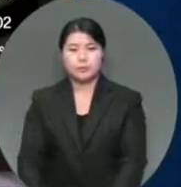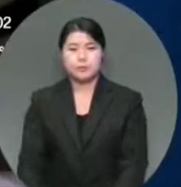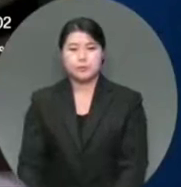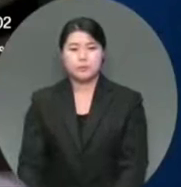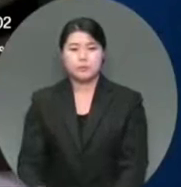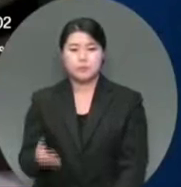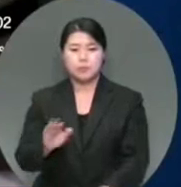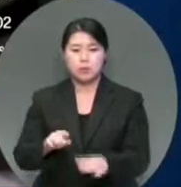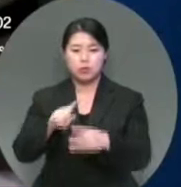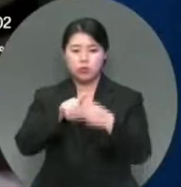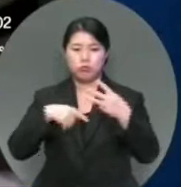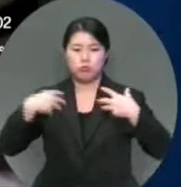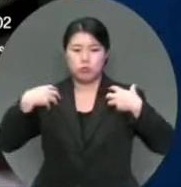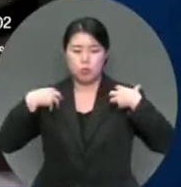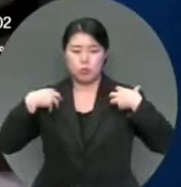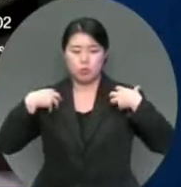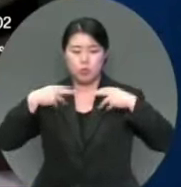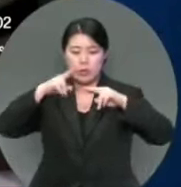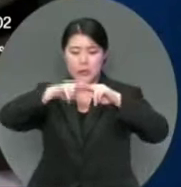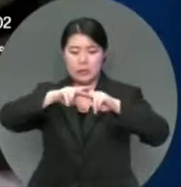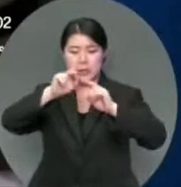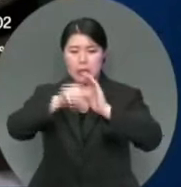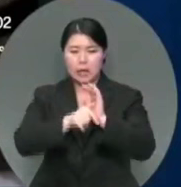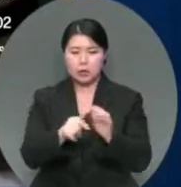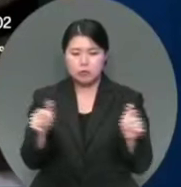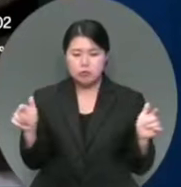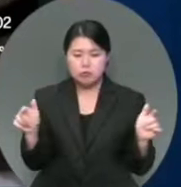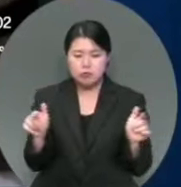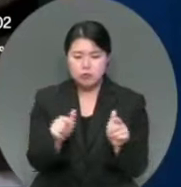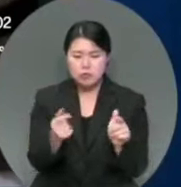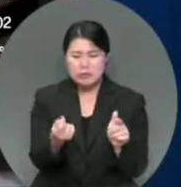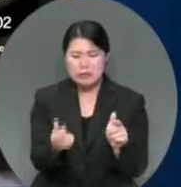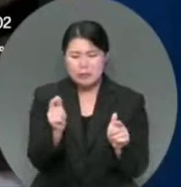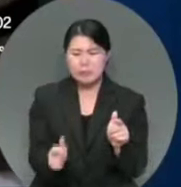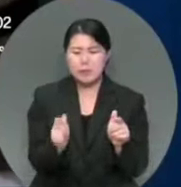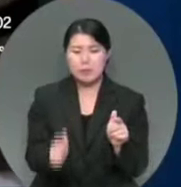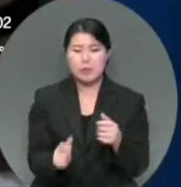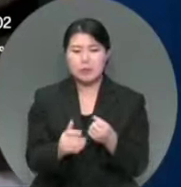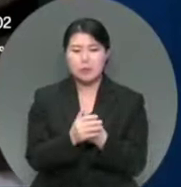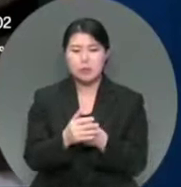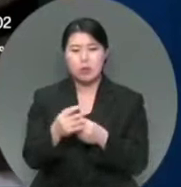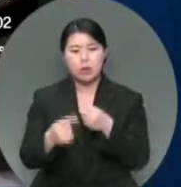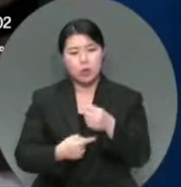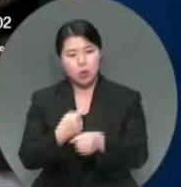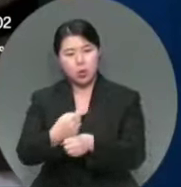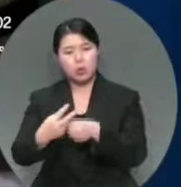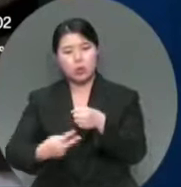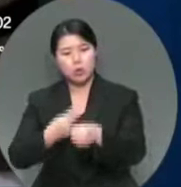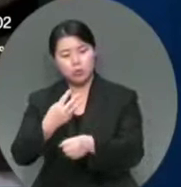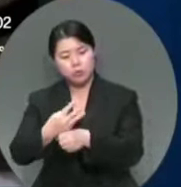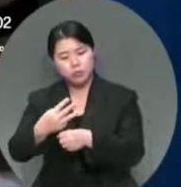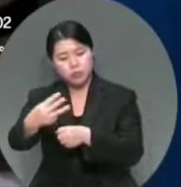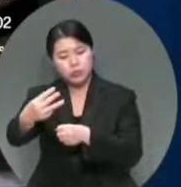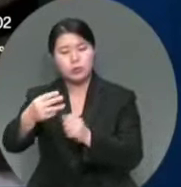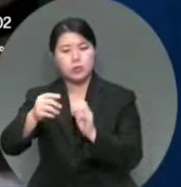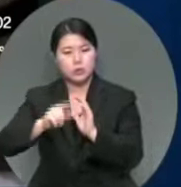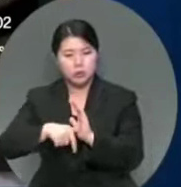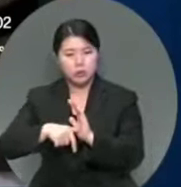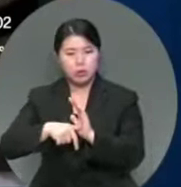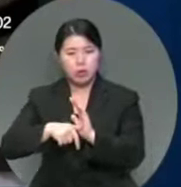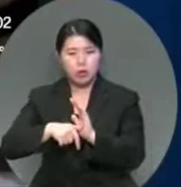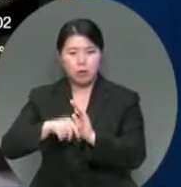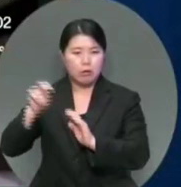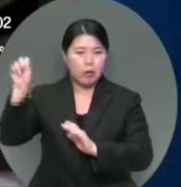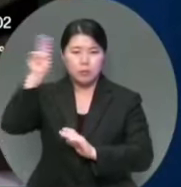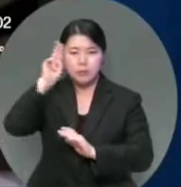윤정부 임기 내에 저렇게 감액 수치가 적으니 나중에 1년, 2년, 3년 후에는